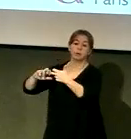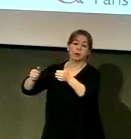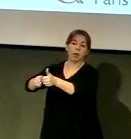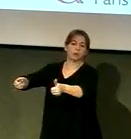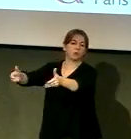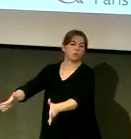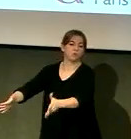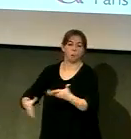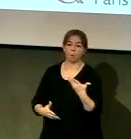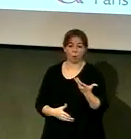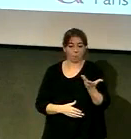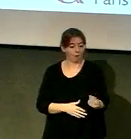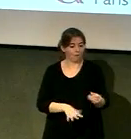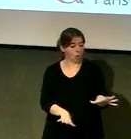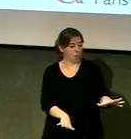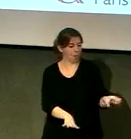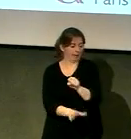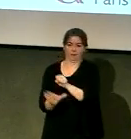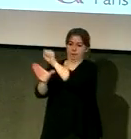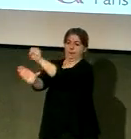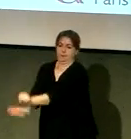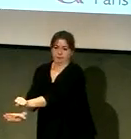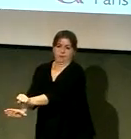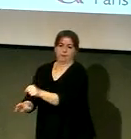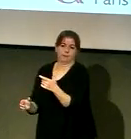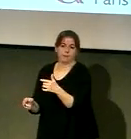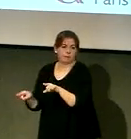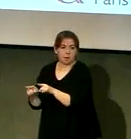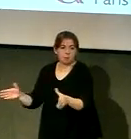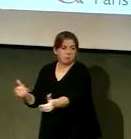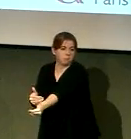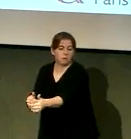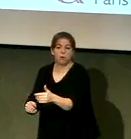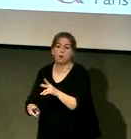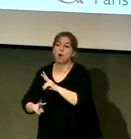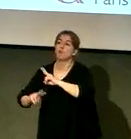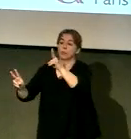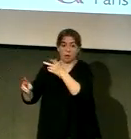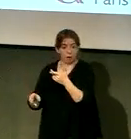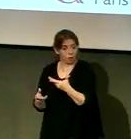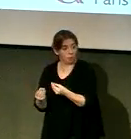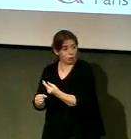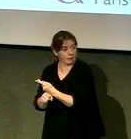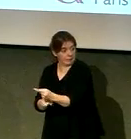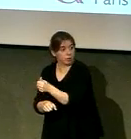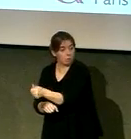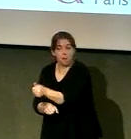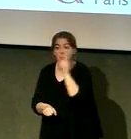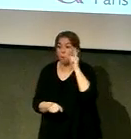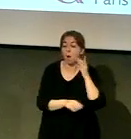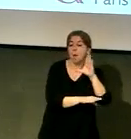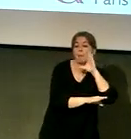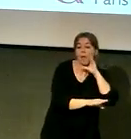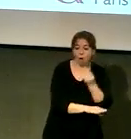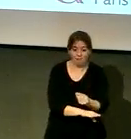institution qui, pour la vie future de l'enfant, sont considérés dans la littérature internationale comme des risques en eux-mêmes. Séparer un enfant